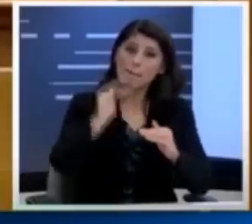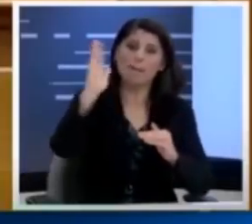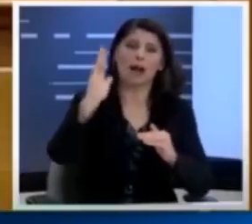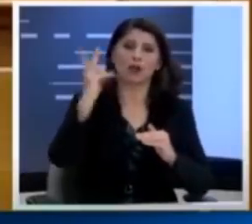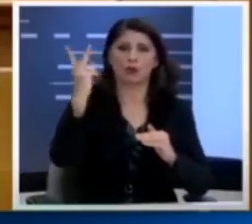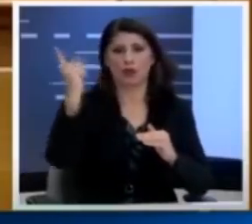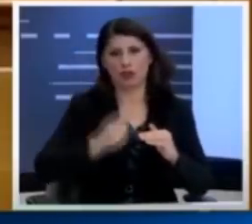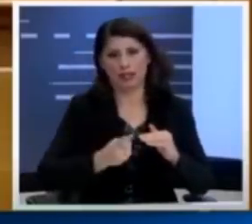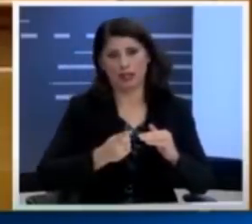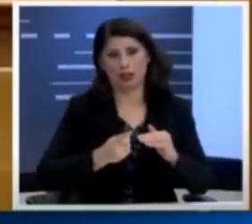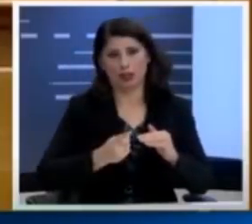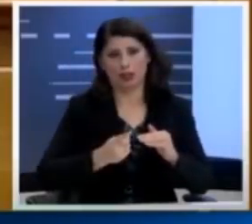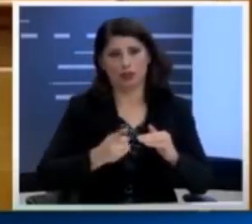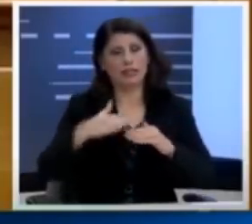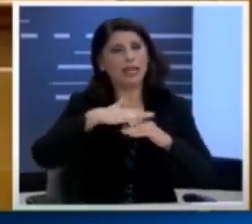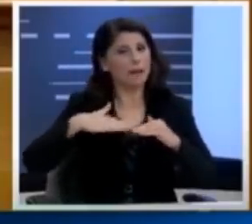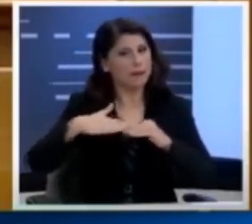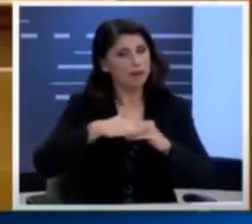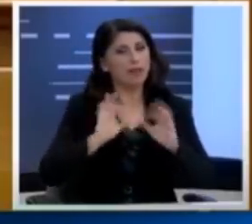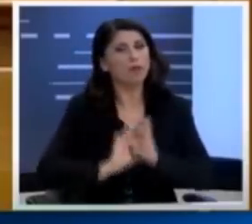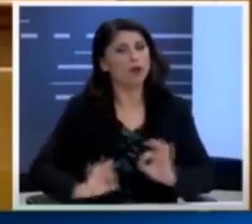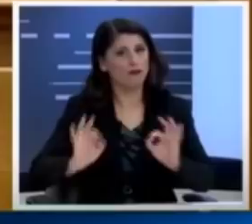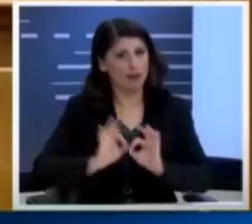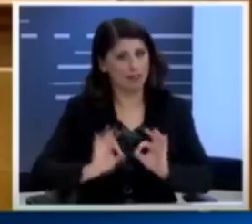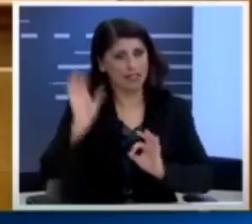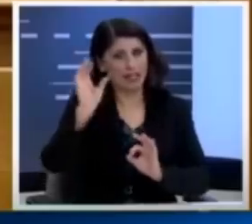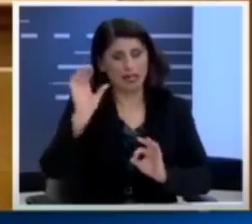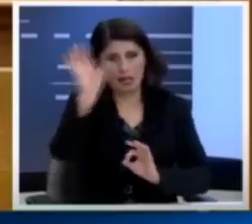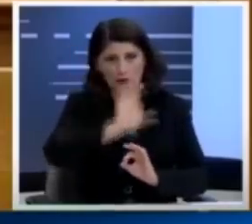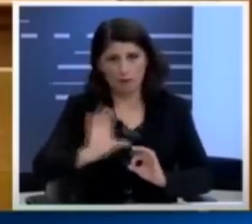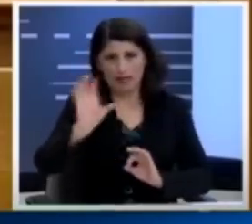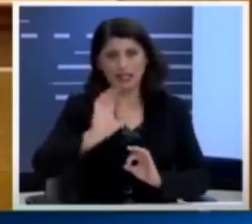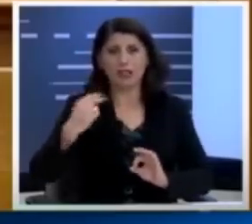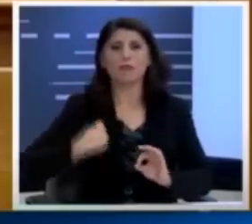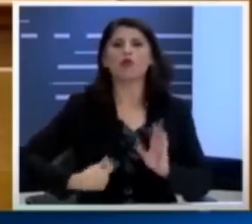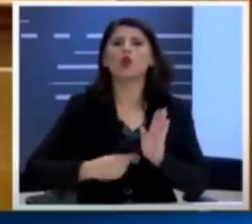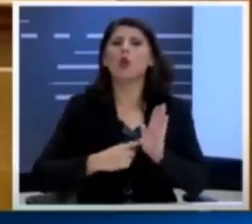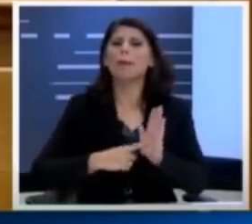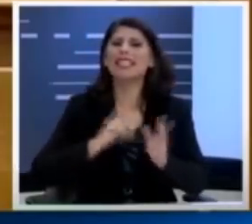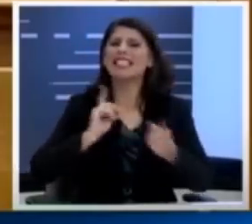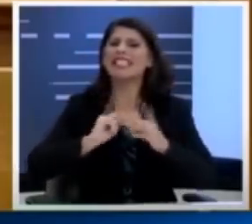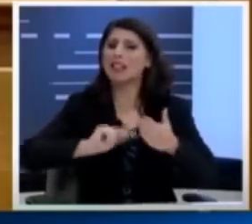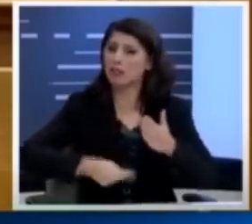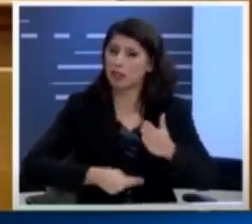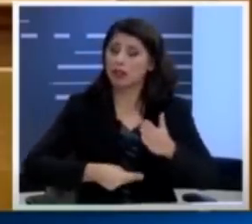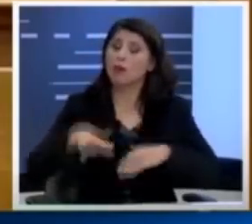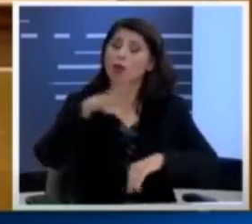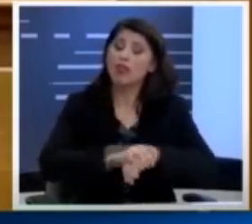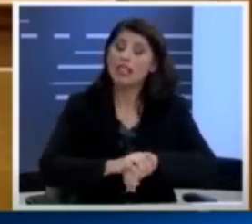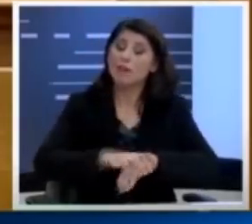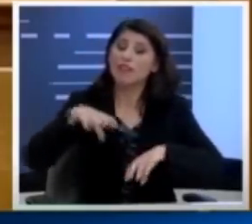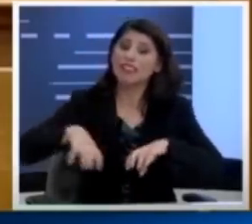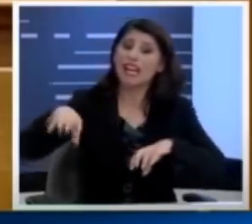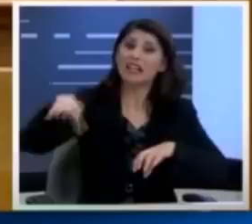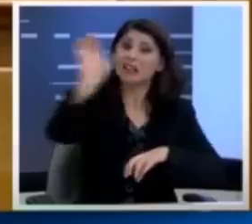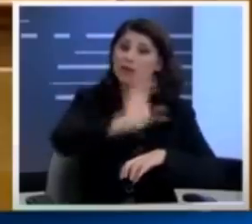το 2% στα επίπεδα που προβλέπει και η Ευρωπαϊκή Δημοσιονομική Συνθήκη, η οποία δεσμεύει κάθε χώρα της